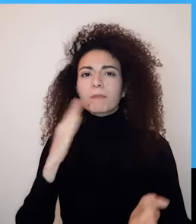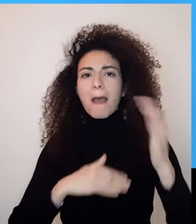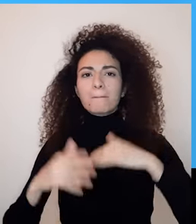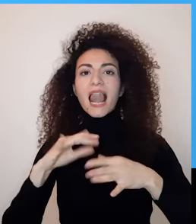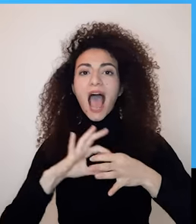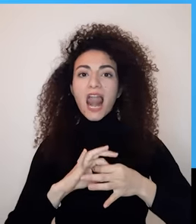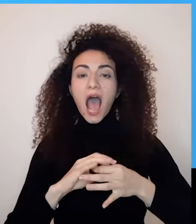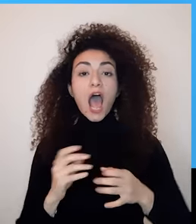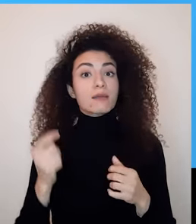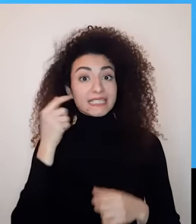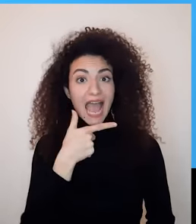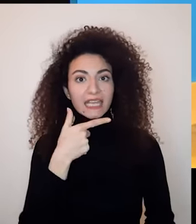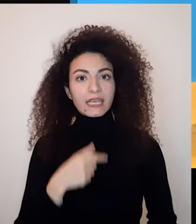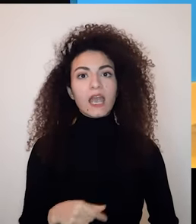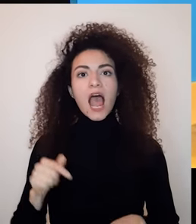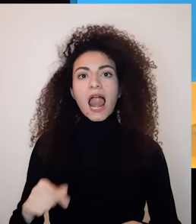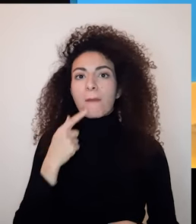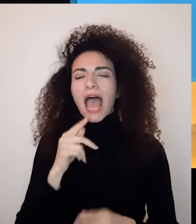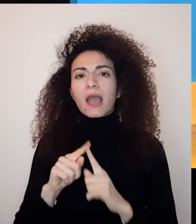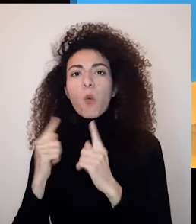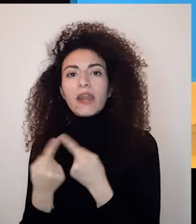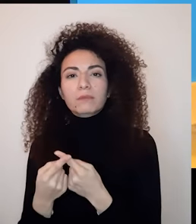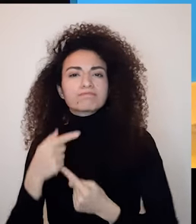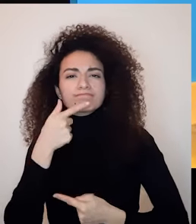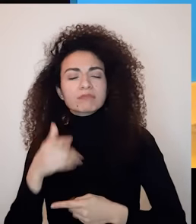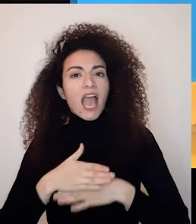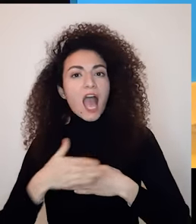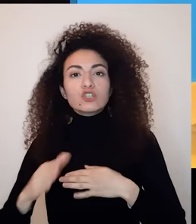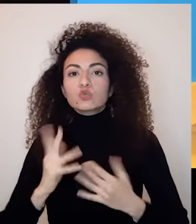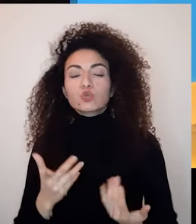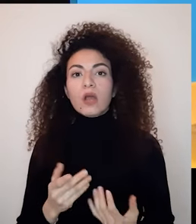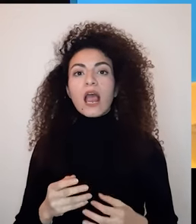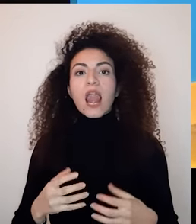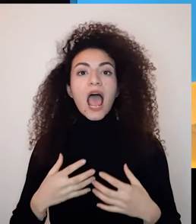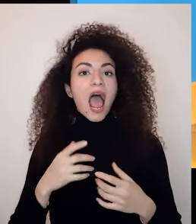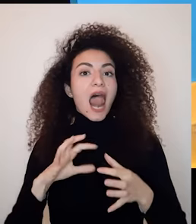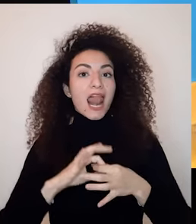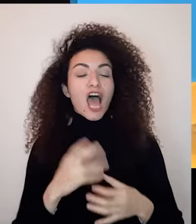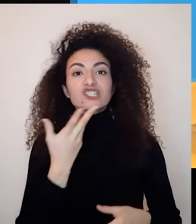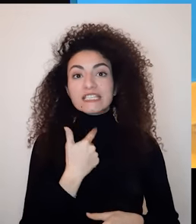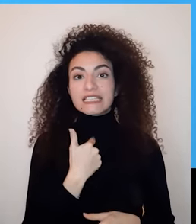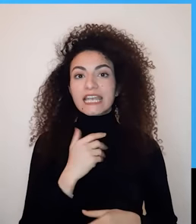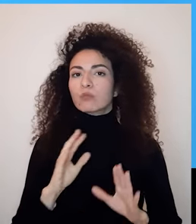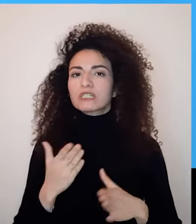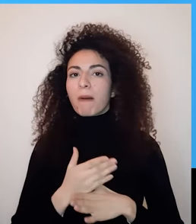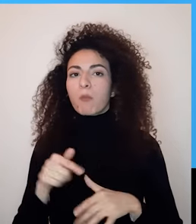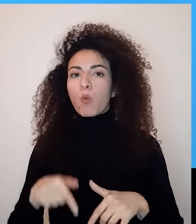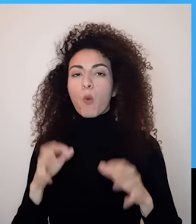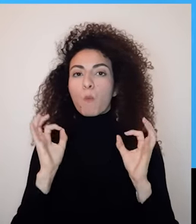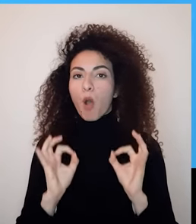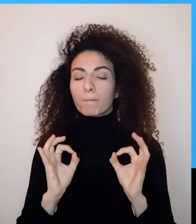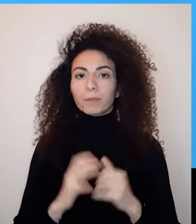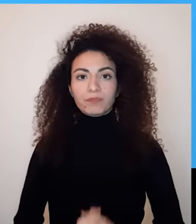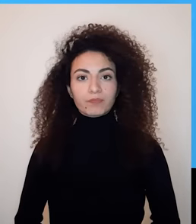صحية وسعيدة، نختم هالمحور بالحديث عن العلاقة الحميمة أو العلاقة الجنسية وأهميتها بين الشريكين. طبعاً هذا موضوع